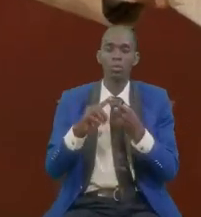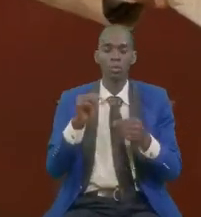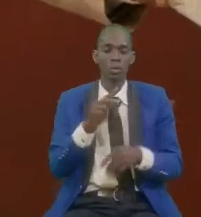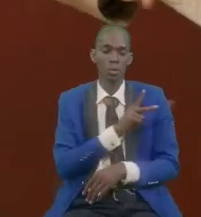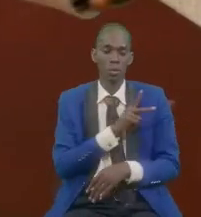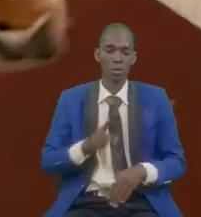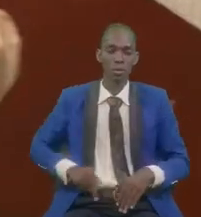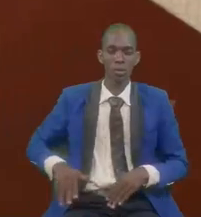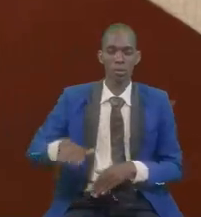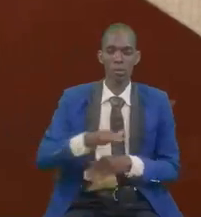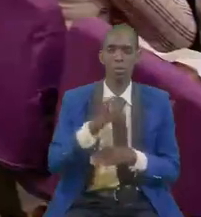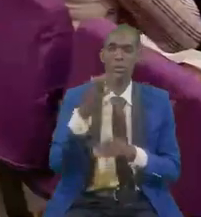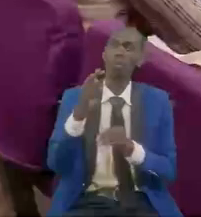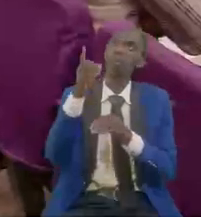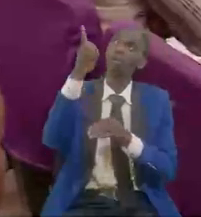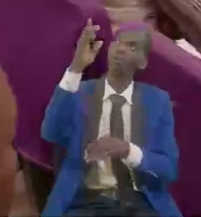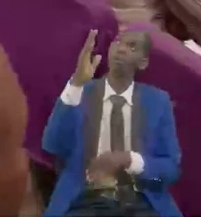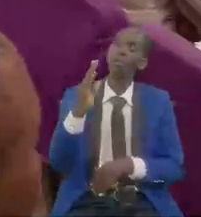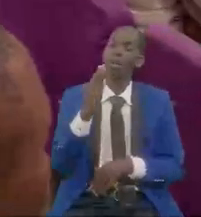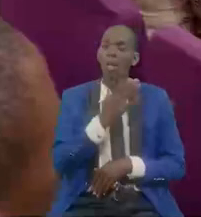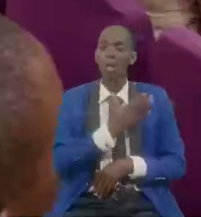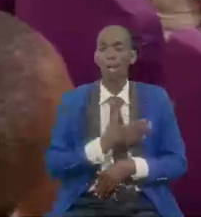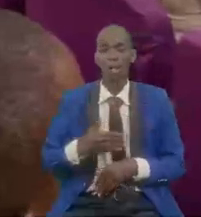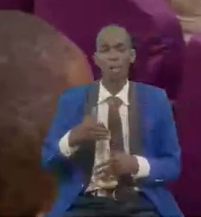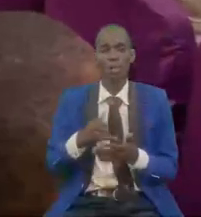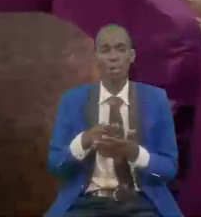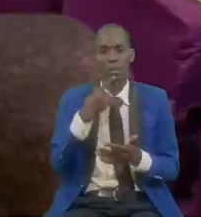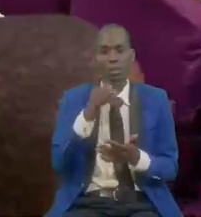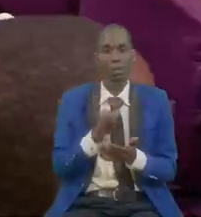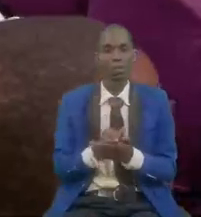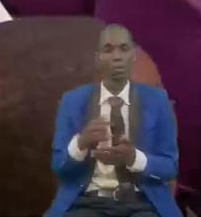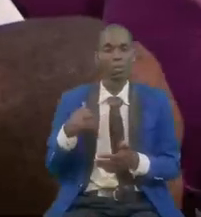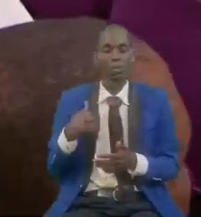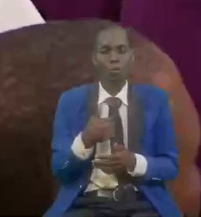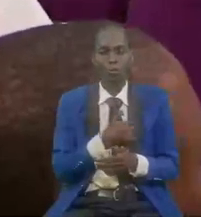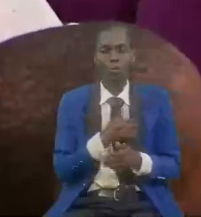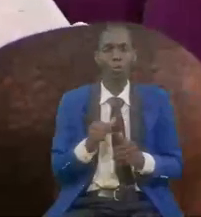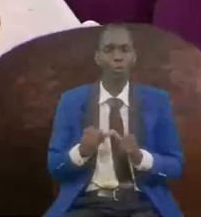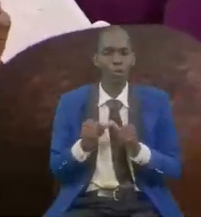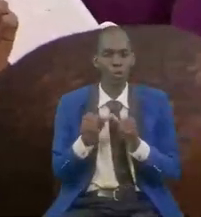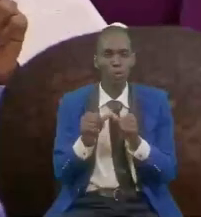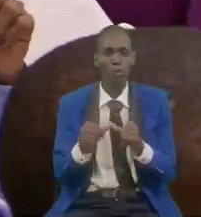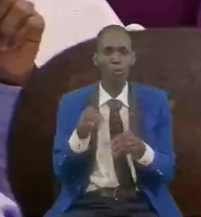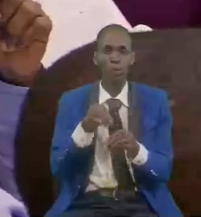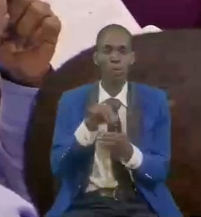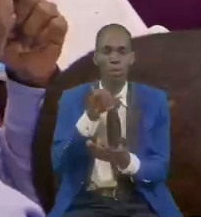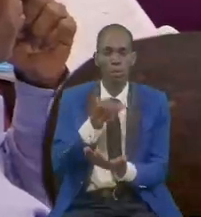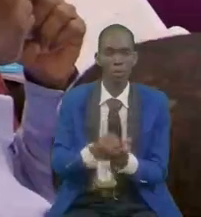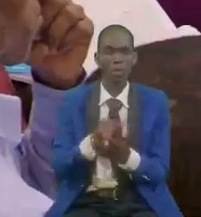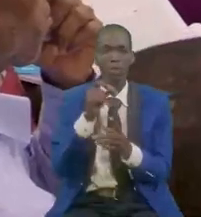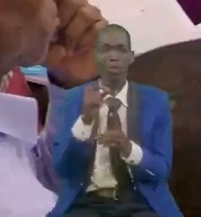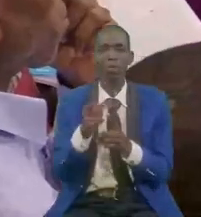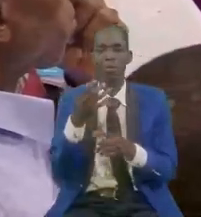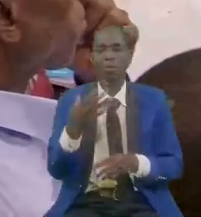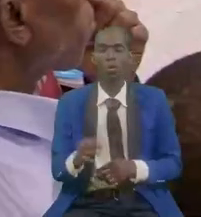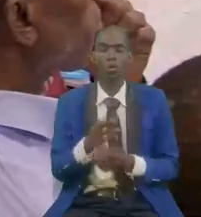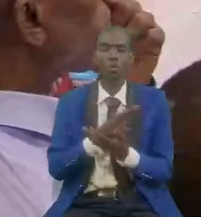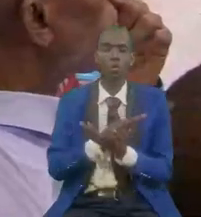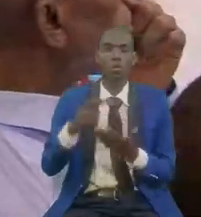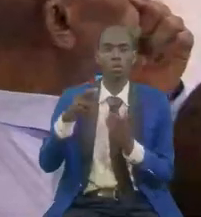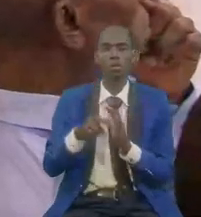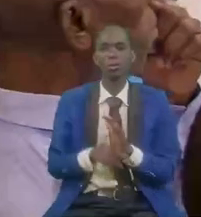le royaume de Dieu. Et puis il dit que nous demeurons dans cette parole de la